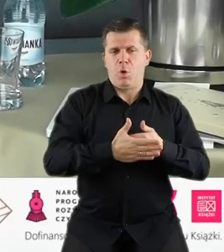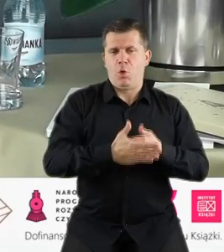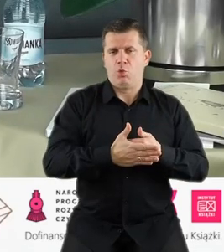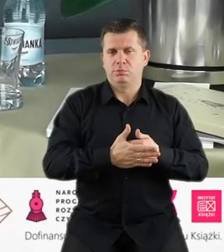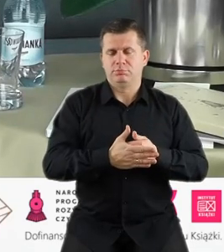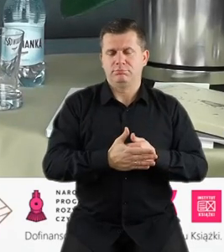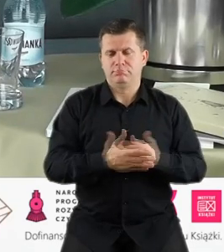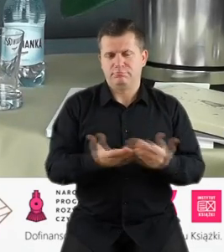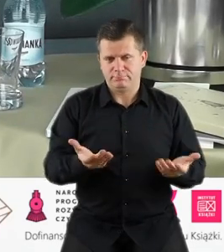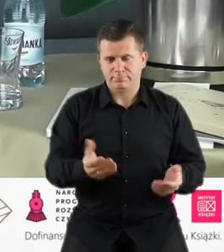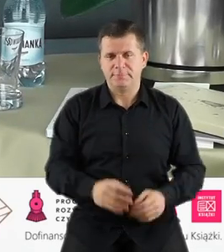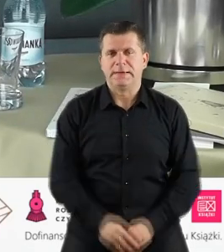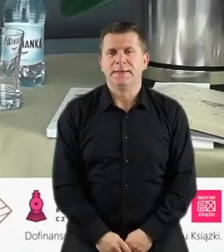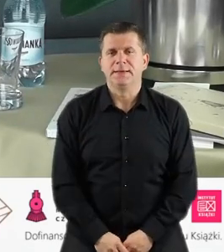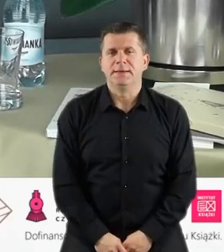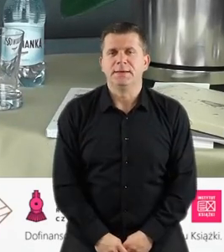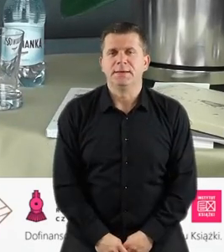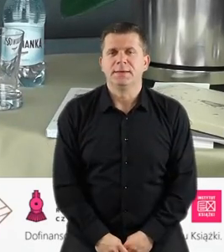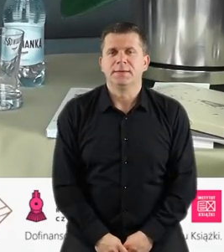zachęcony kawą.